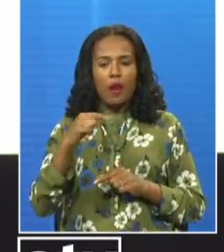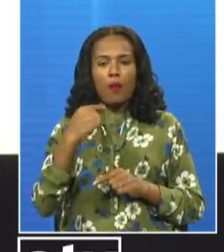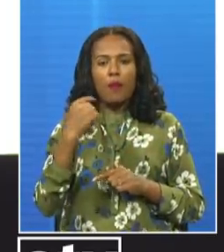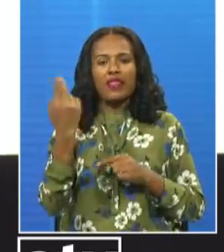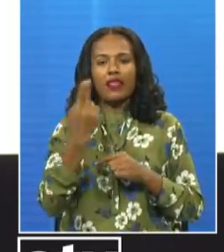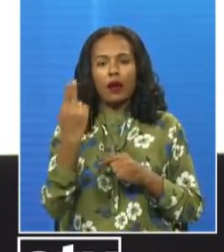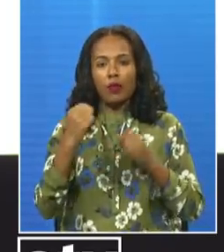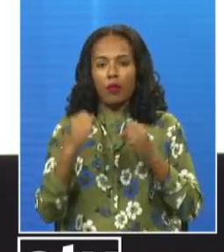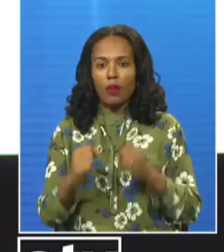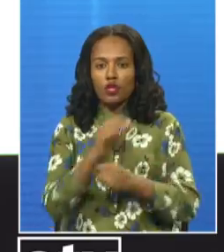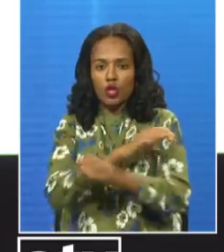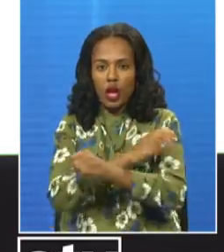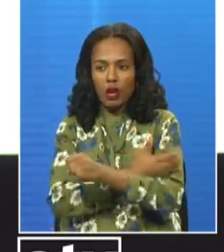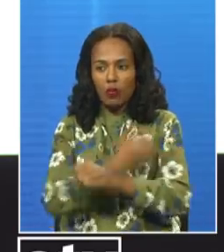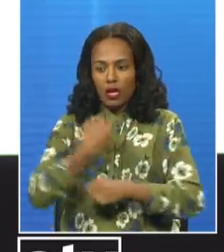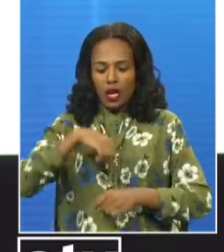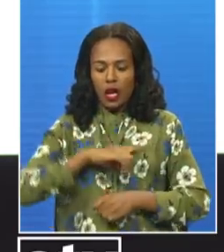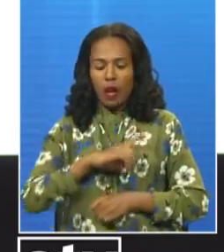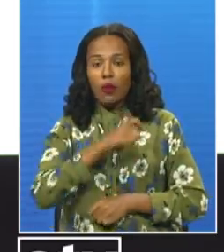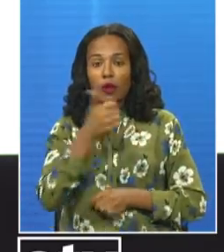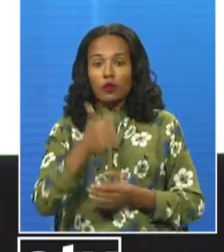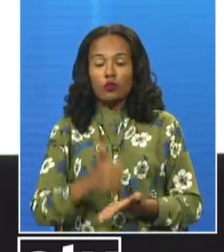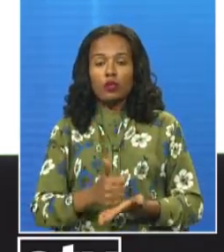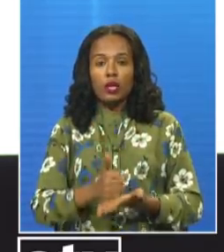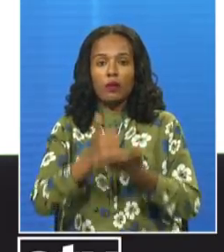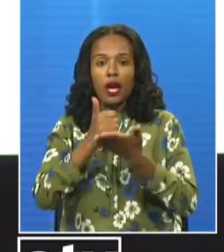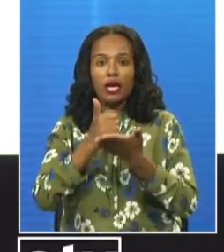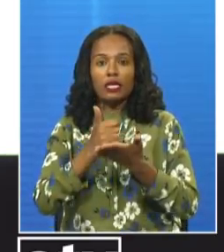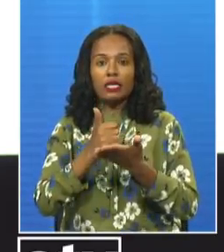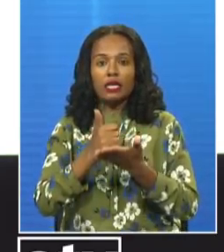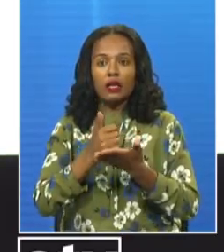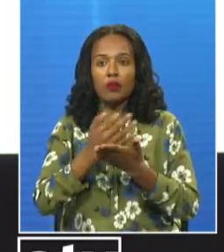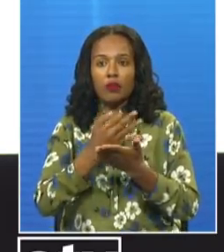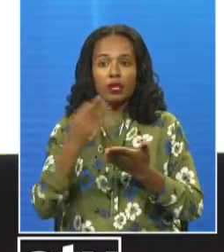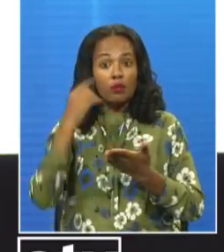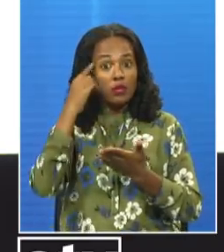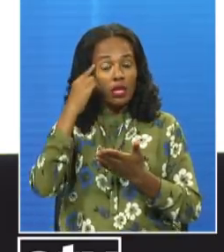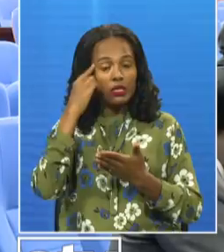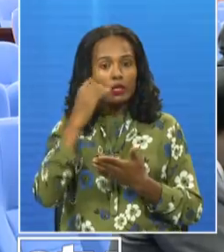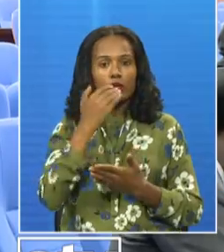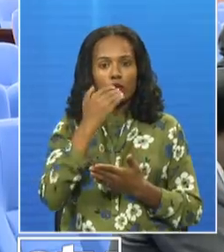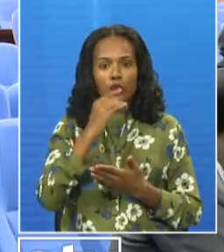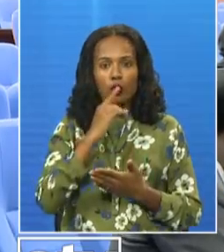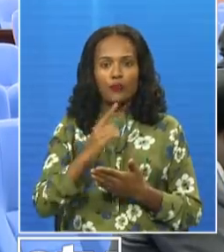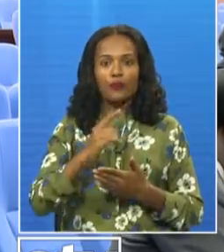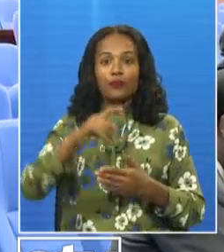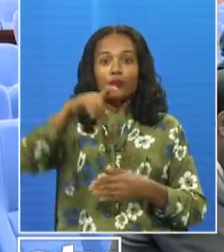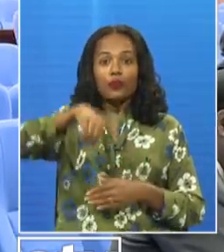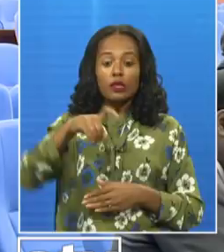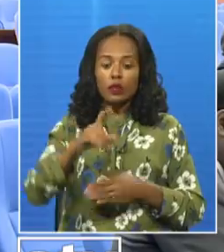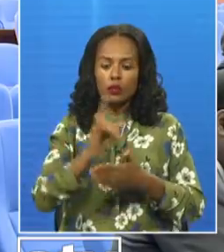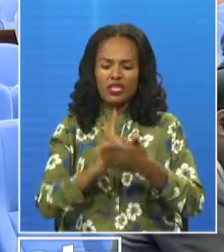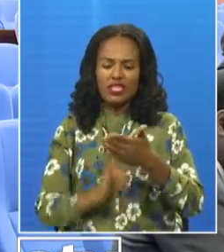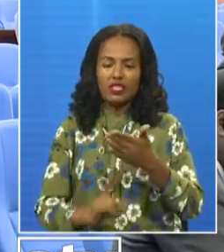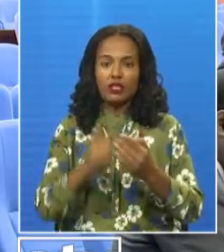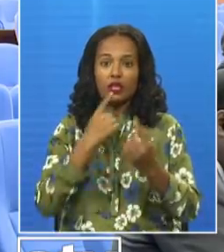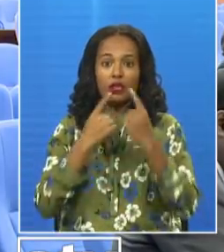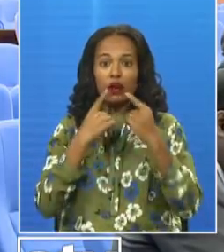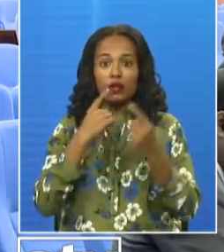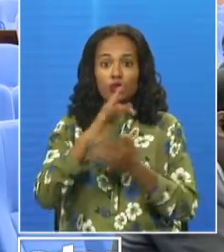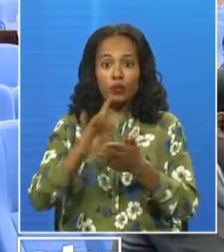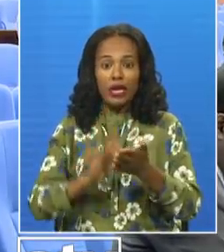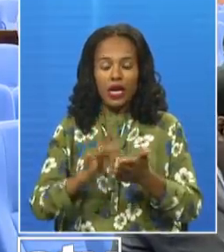አቅም ለኛም ለሌሎችም ስለሚያግዝ ፓራሌል ቢታሰብ ጥሩ ነው። ኮሚቴው በዝርዝር ከተወያየባቸው